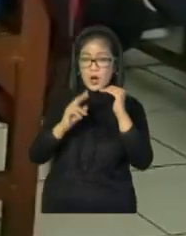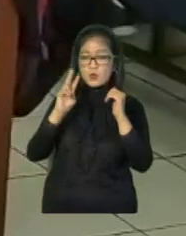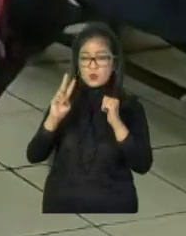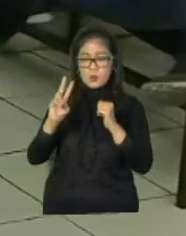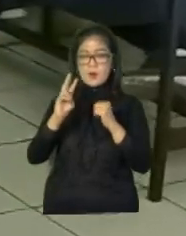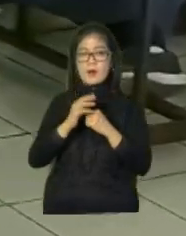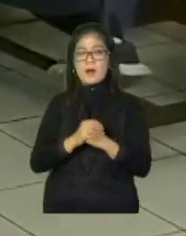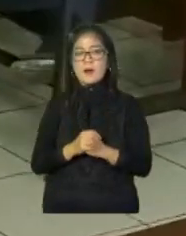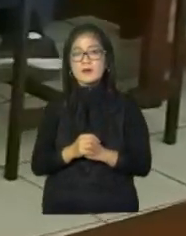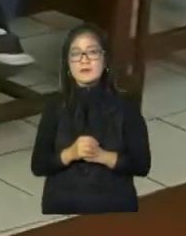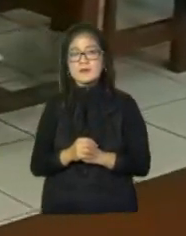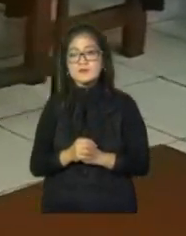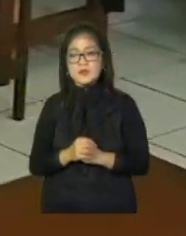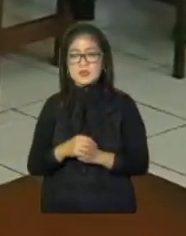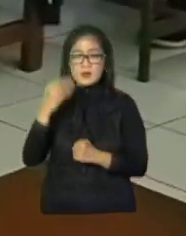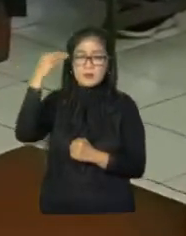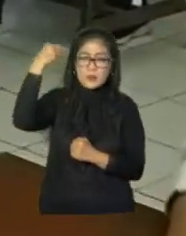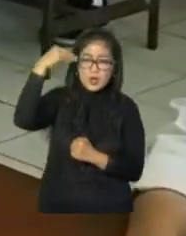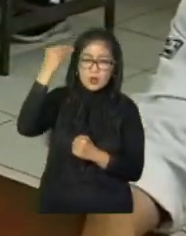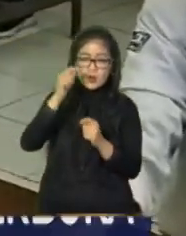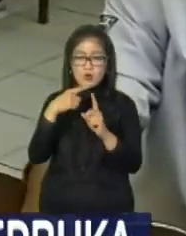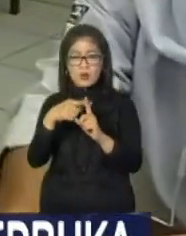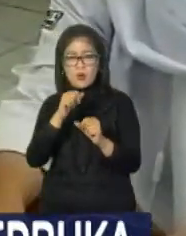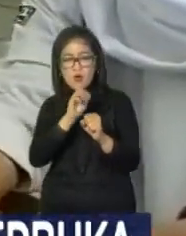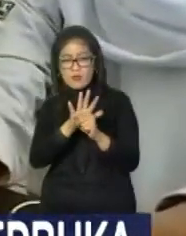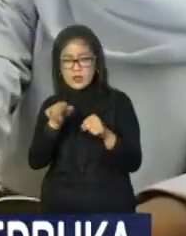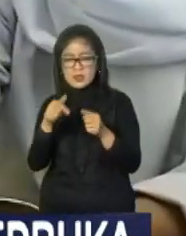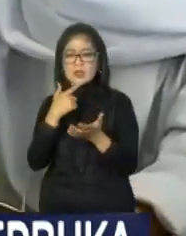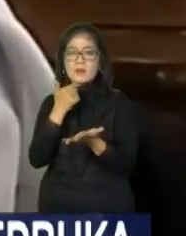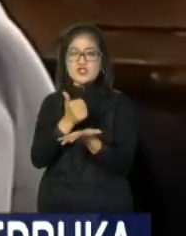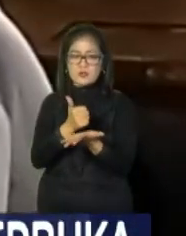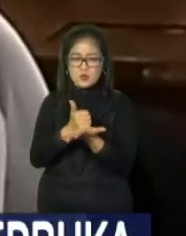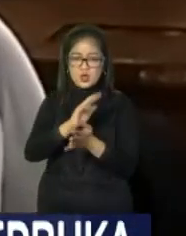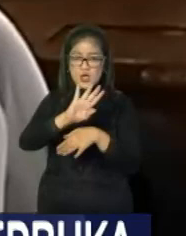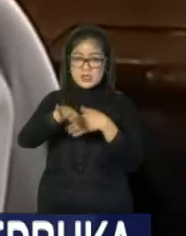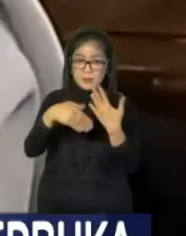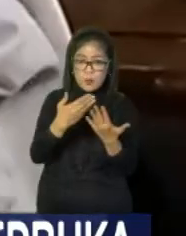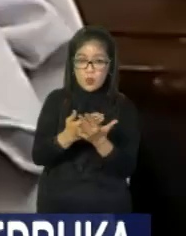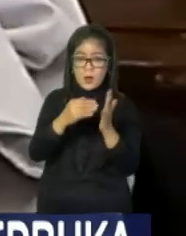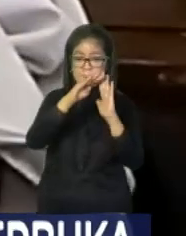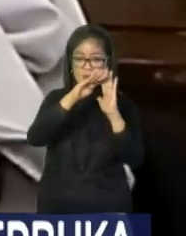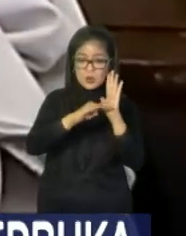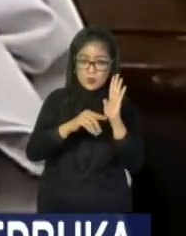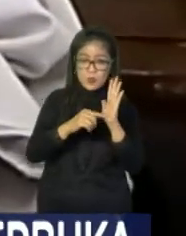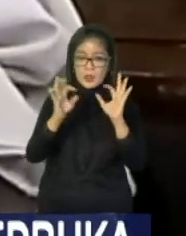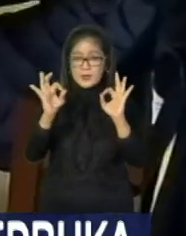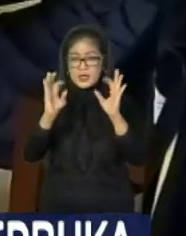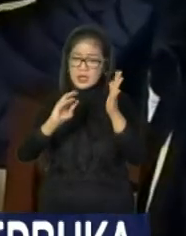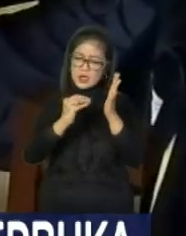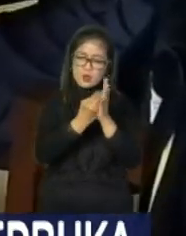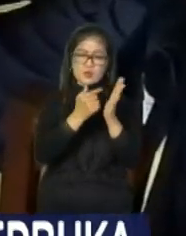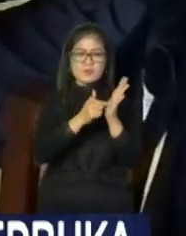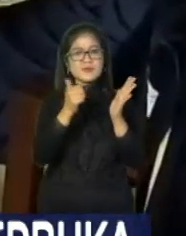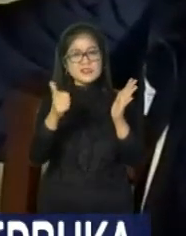Dilema pembelajaran tatap muka bisa diminimalisir jika seluruh pihak patuh dan disiplin protokol kesehatan. Orang tua dan